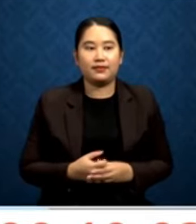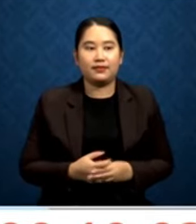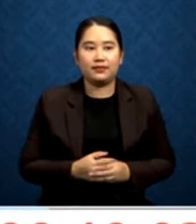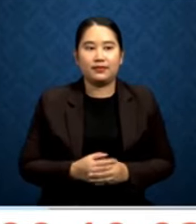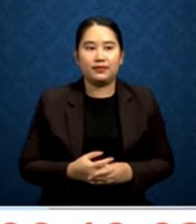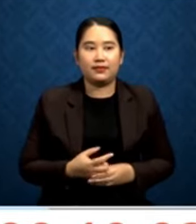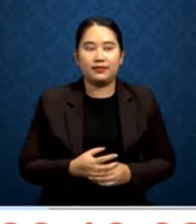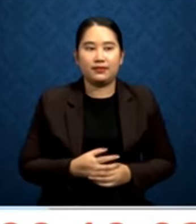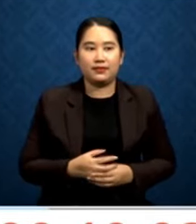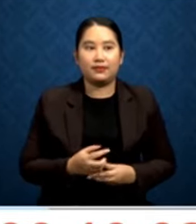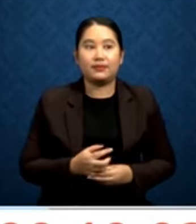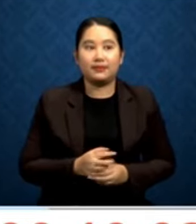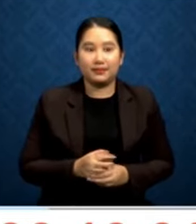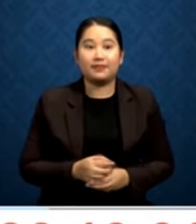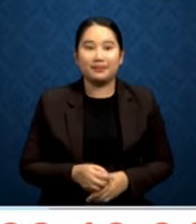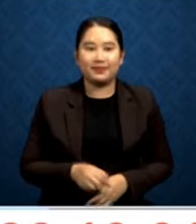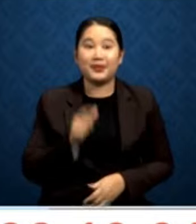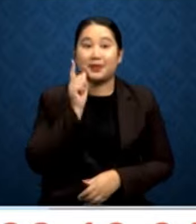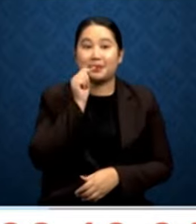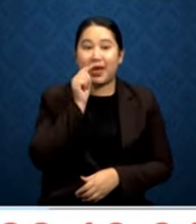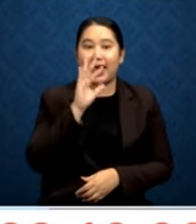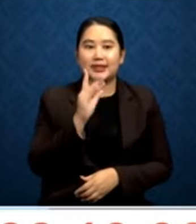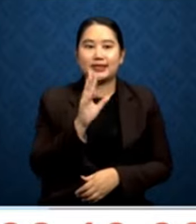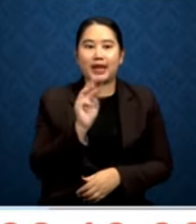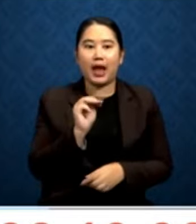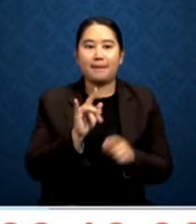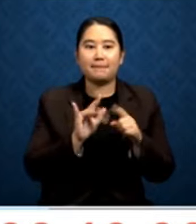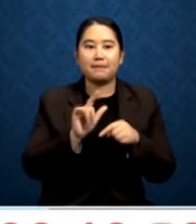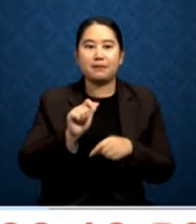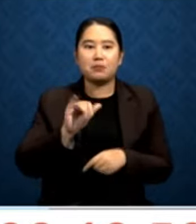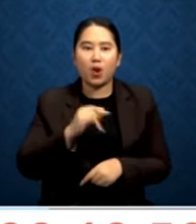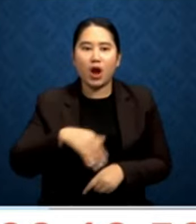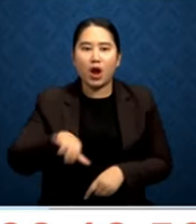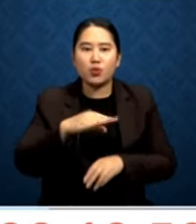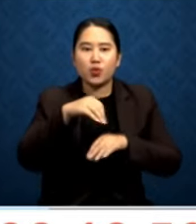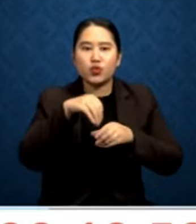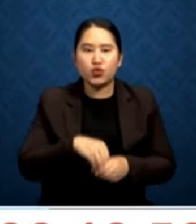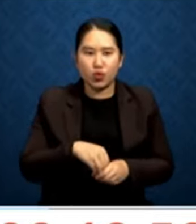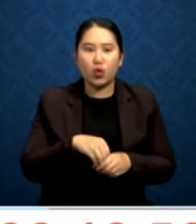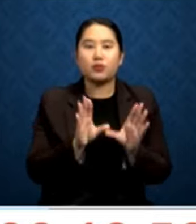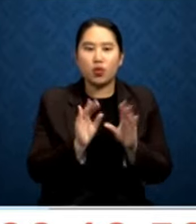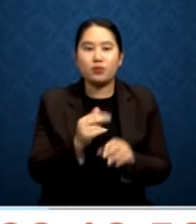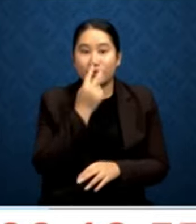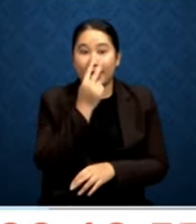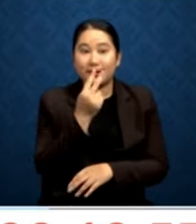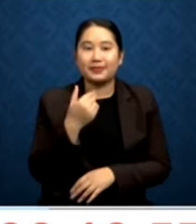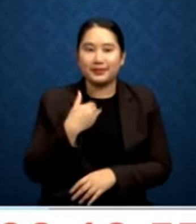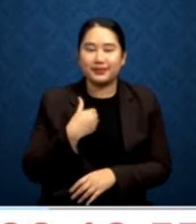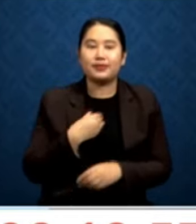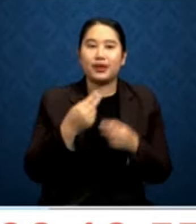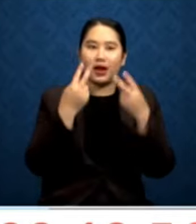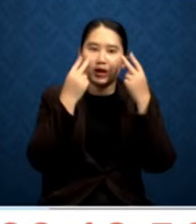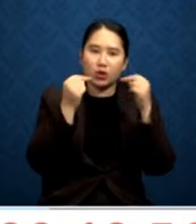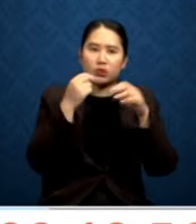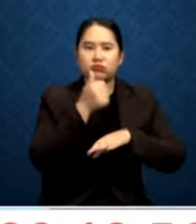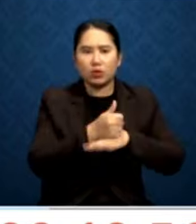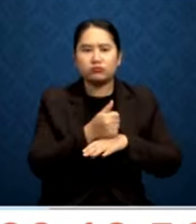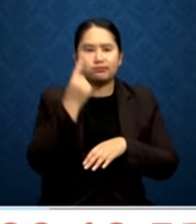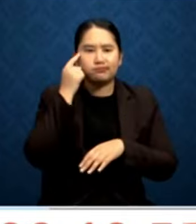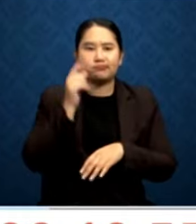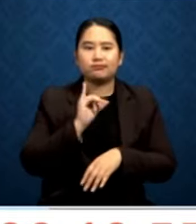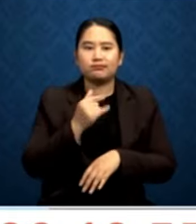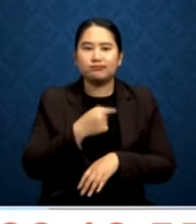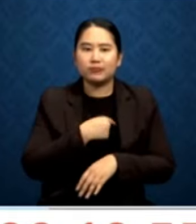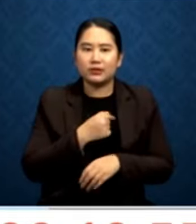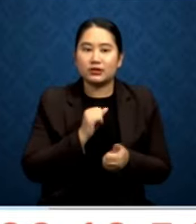แม่ฉมอยนะครับอี้ผมคดว่า ทุท ท่านที่อยู่ในภาลแ่ คงทันแต่ว่าท่านนากหรอว่าทรธมิลตีผมไมแ่ inguém